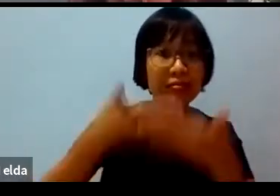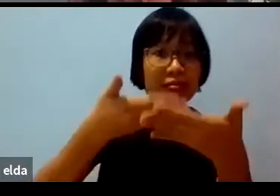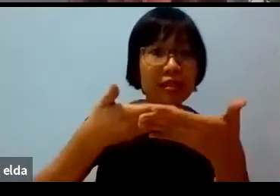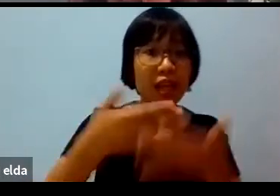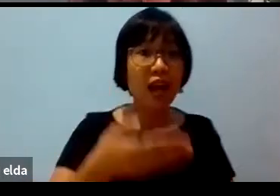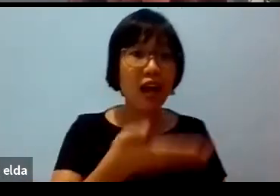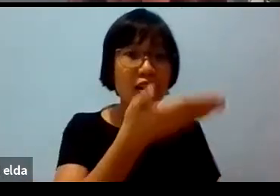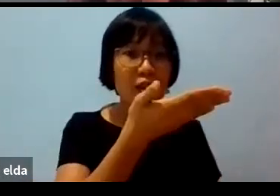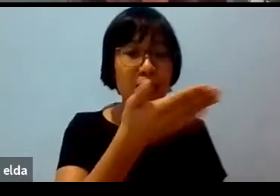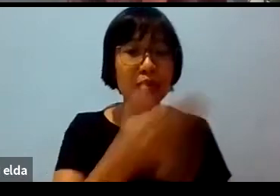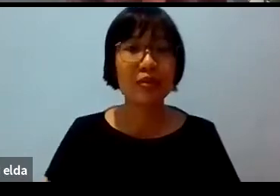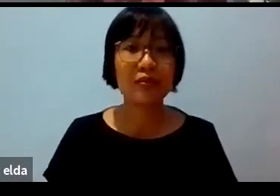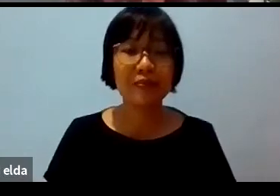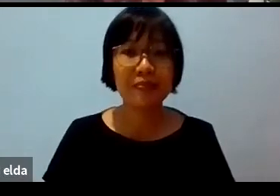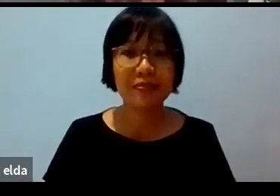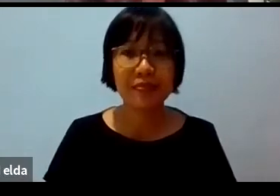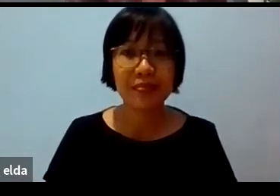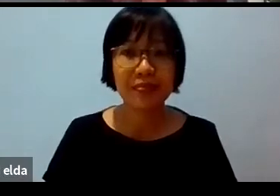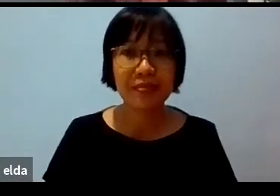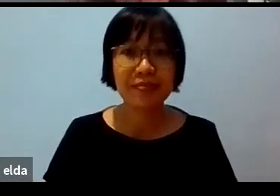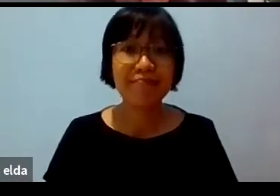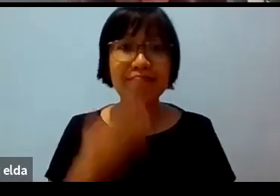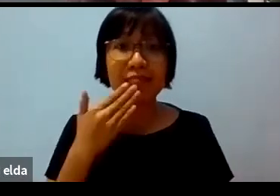Iya, terima kasih